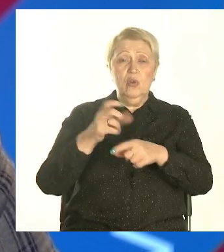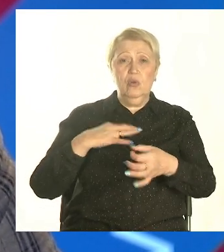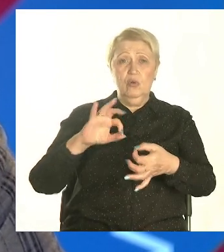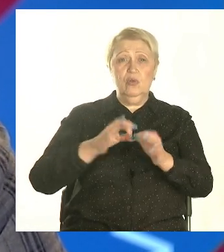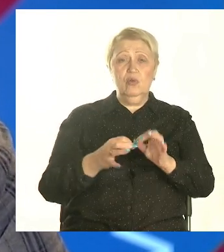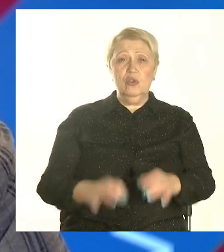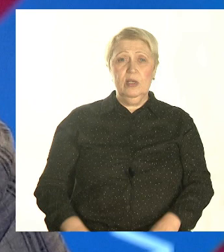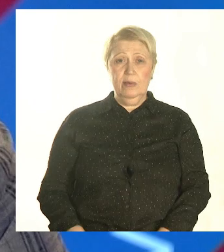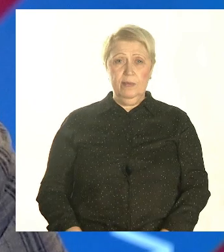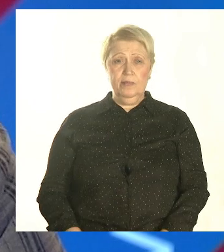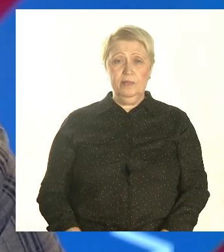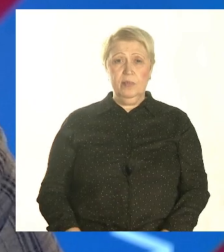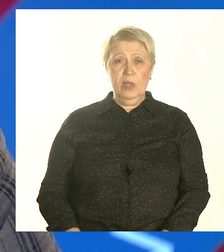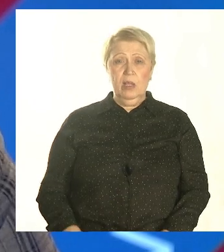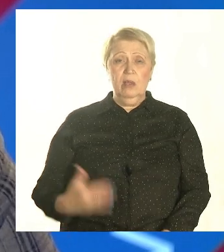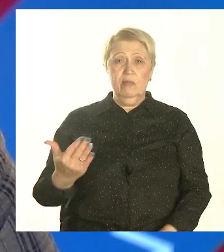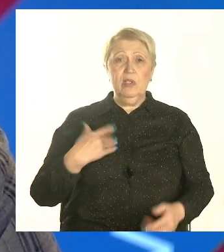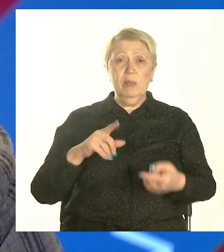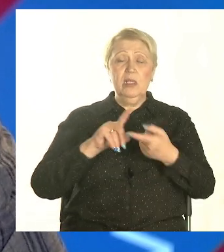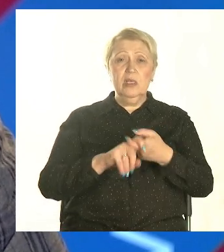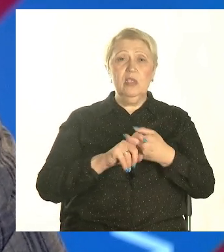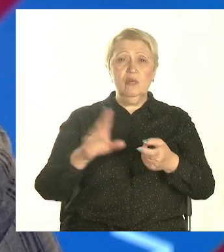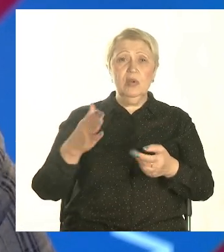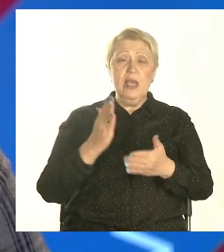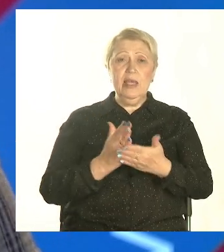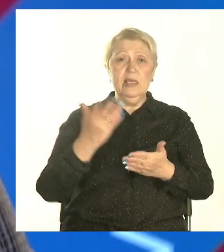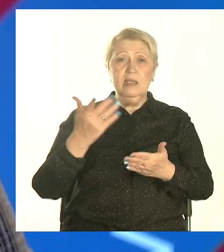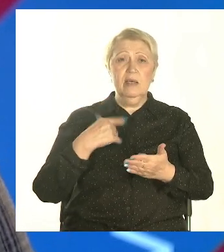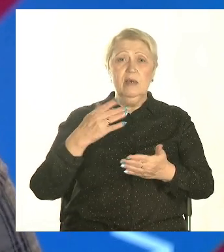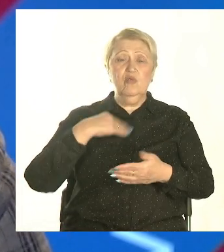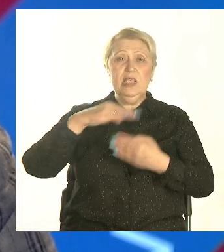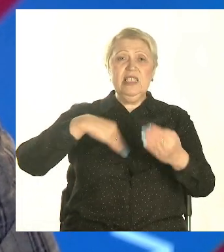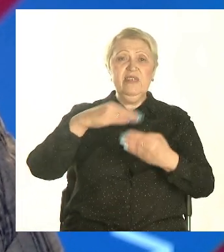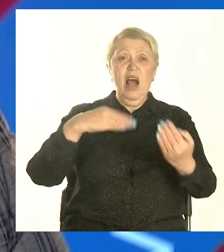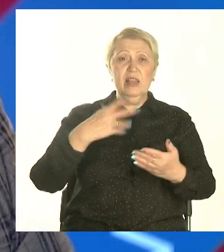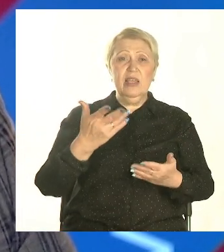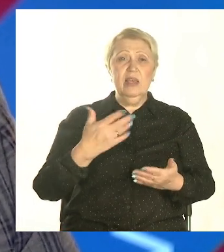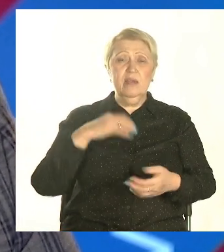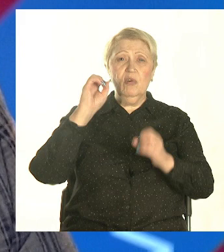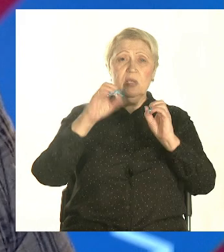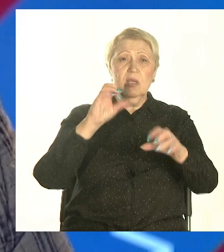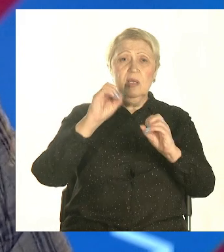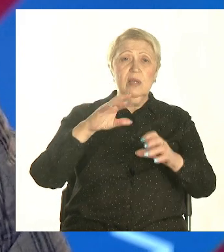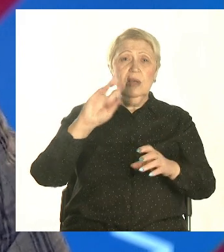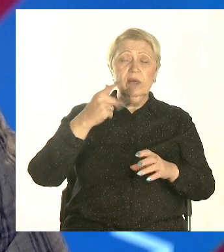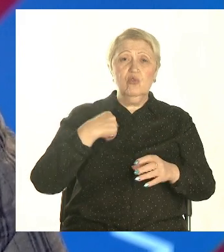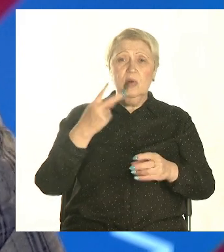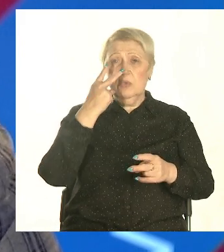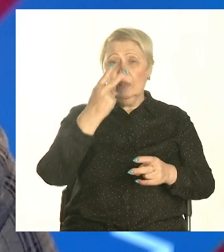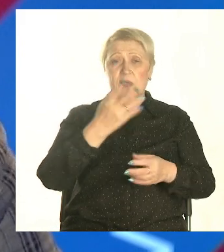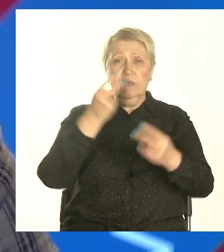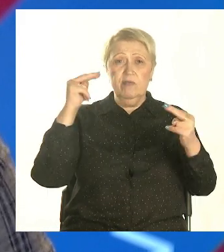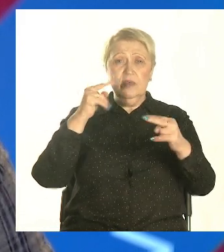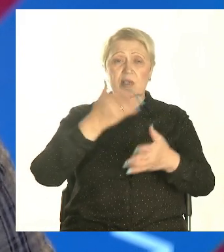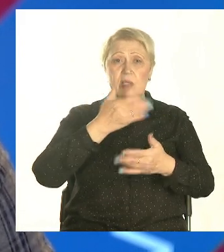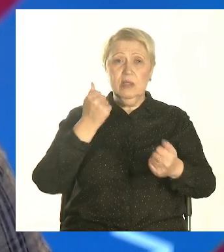мы сегодня не затронули еще и тему ликвидации несанкционированных свалок. Следующий вопрос. Да, потому что это тоже будет обязанностью регионального оператора.